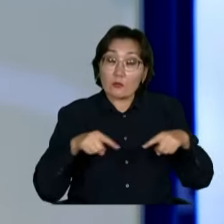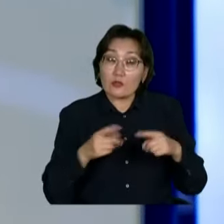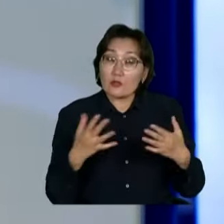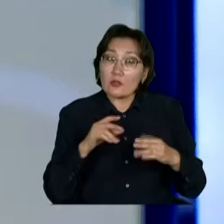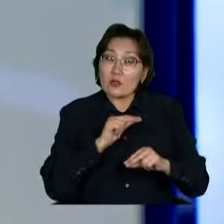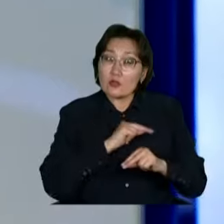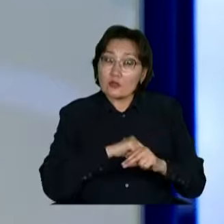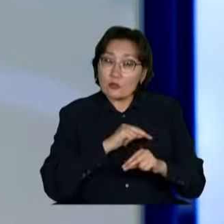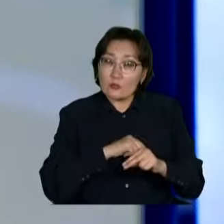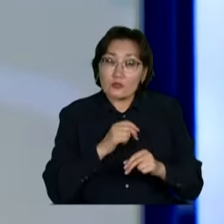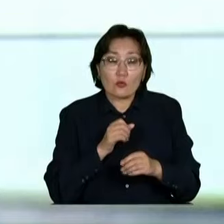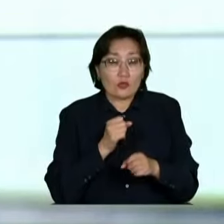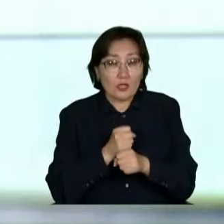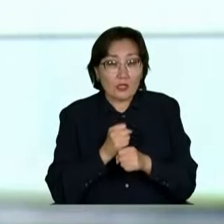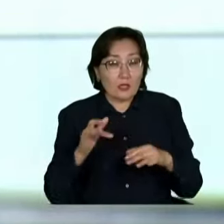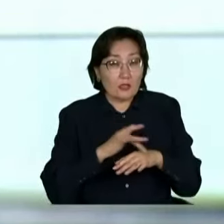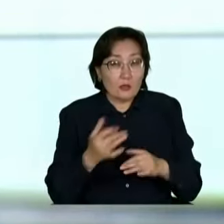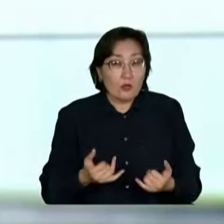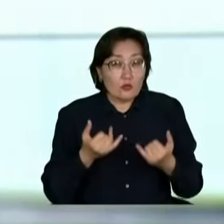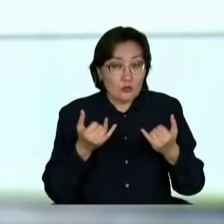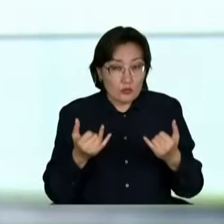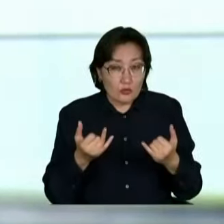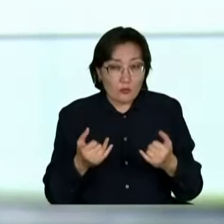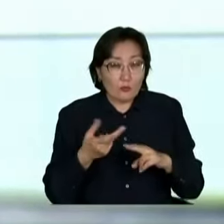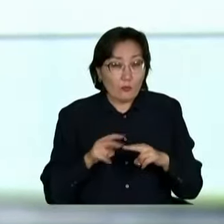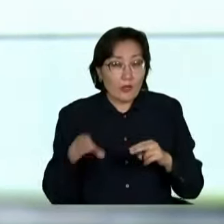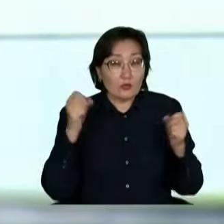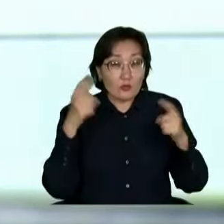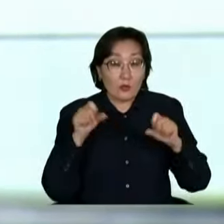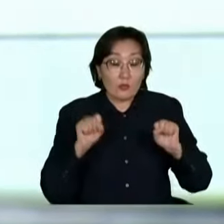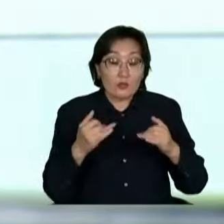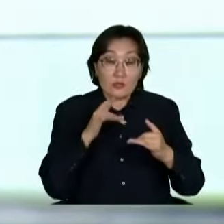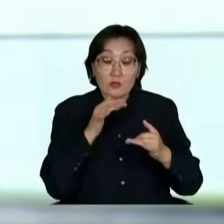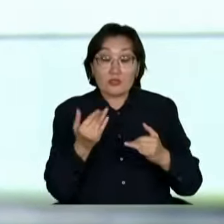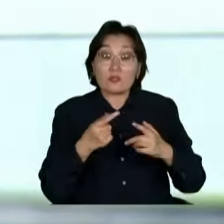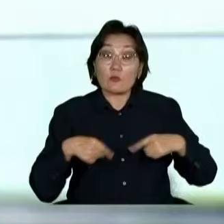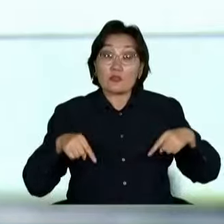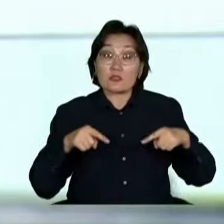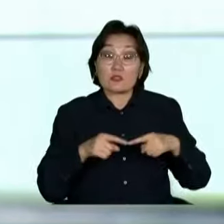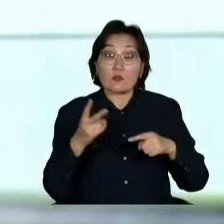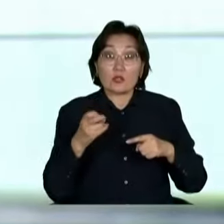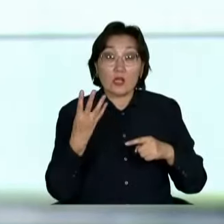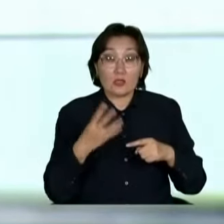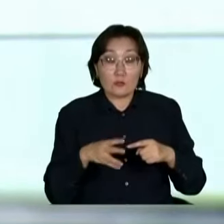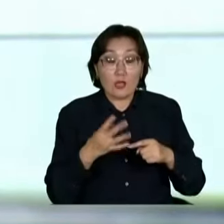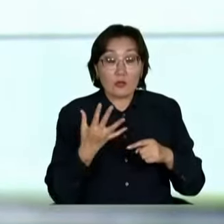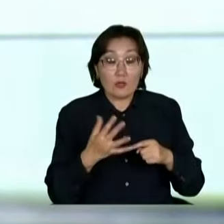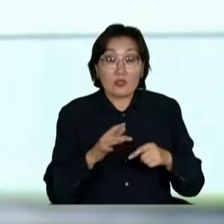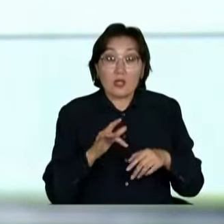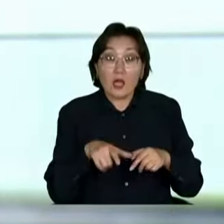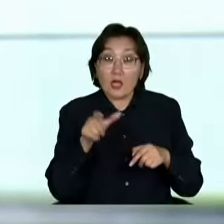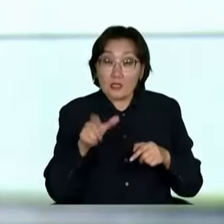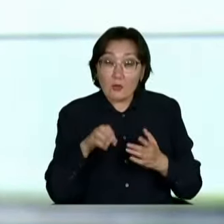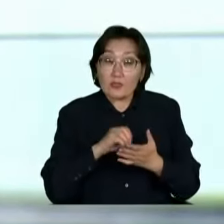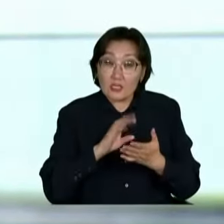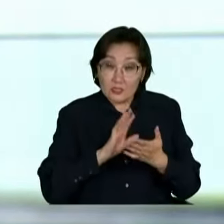қандай қызмет түрлерін көрсетеді, сонымен танысып кетеді. Жақсы. Қазіргі уақытта сіздердің мекемелеріңізде 245 қызмет алушы бар